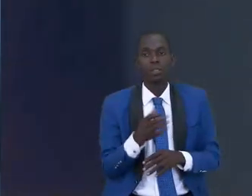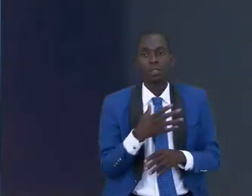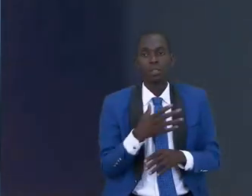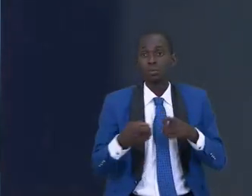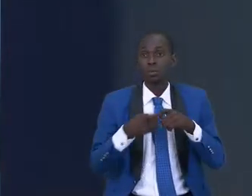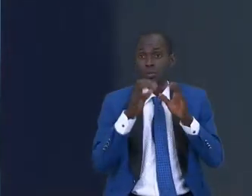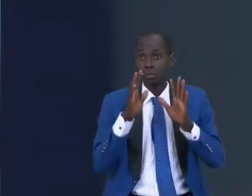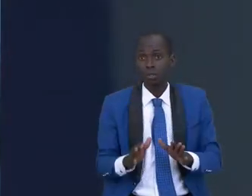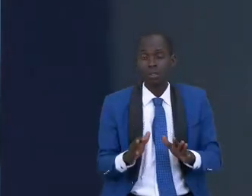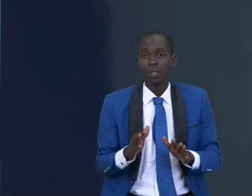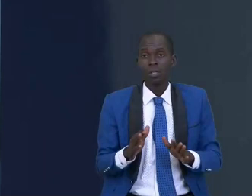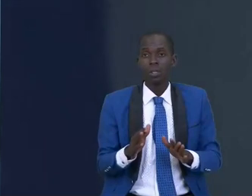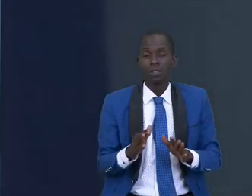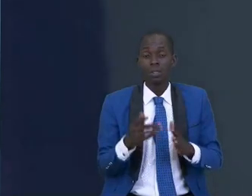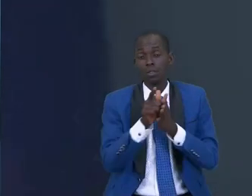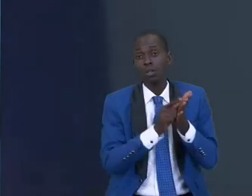le procureur,